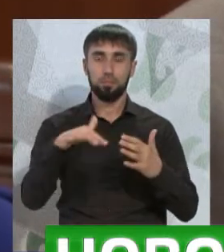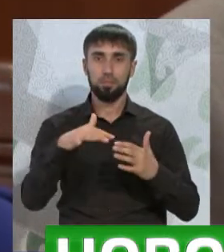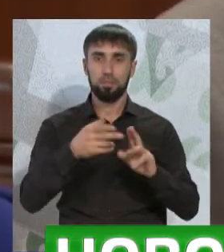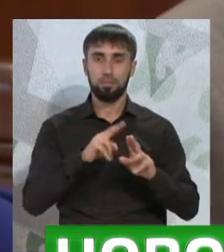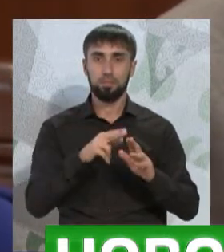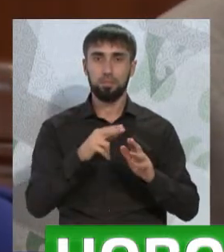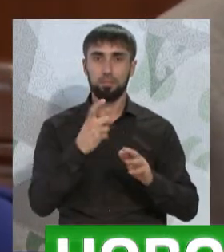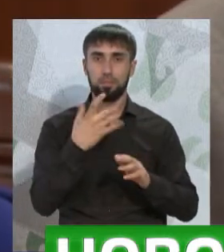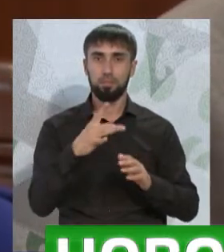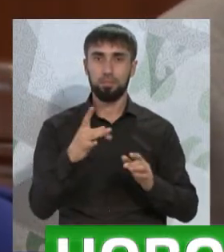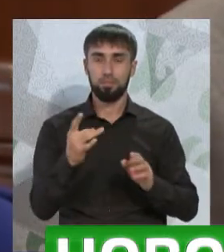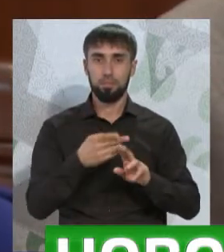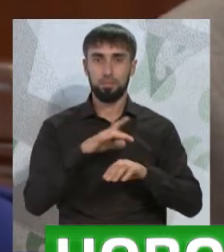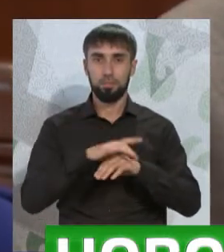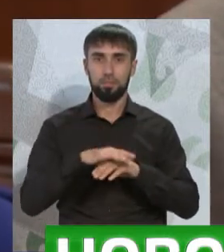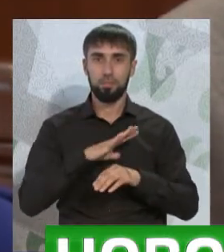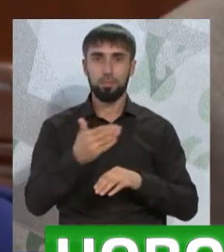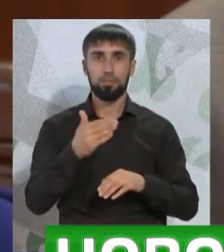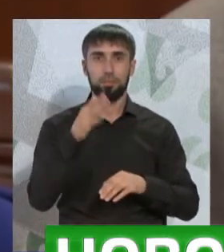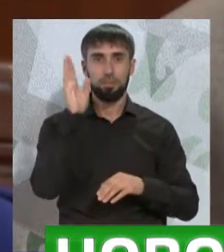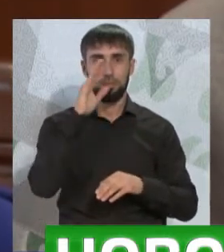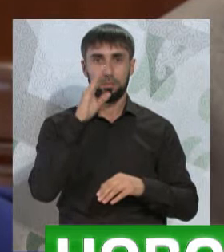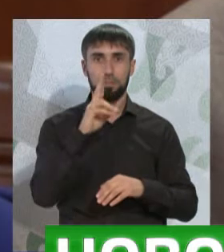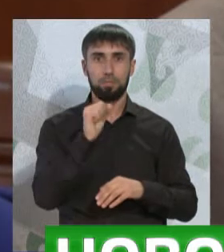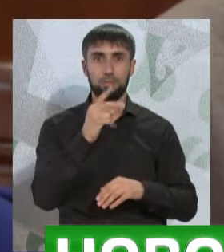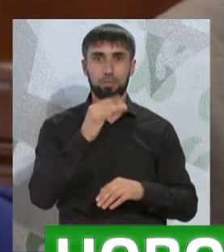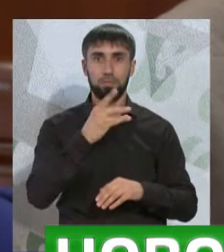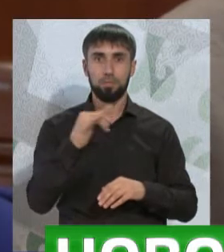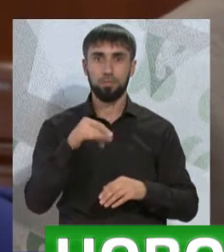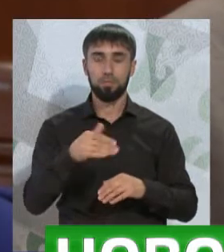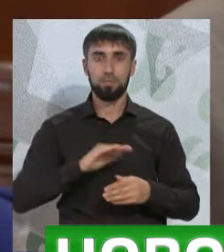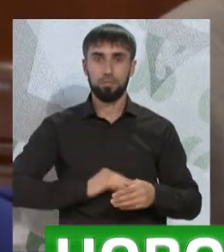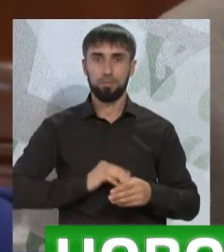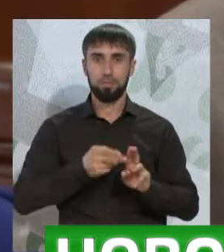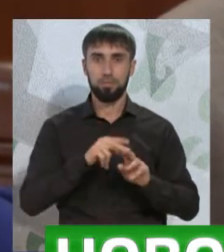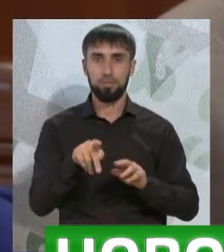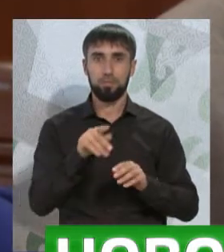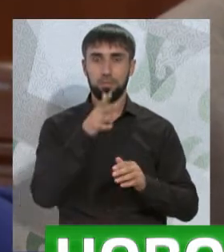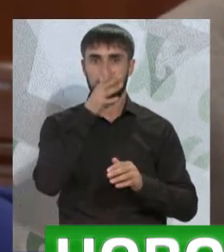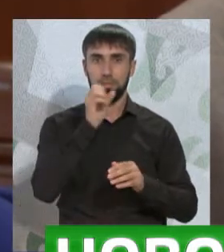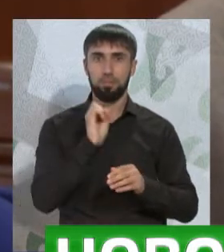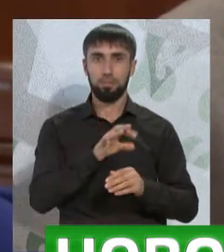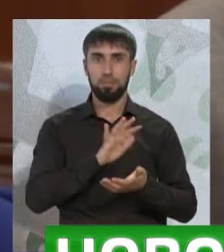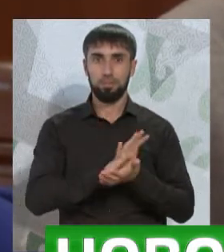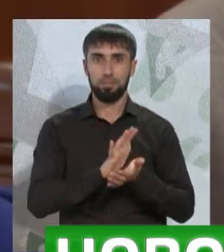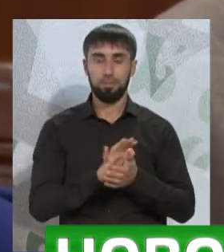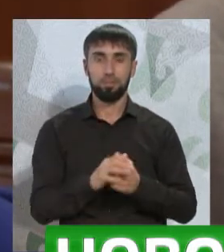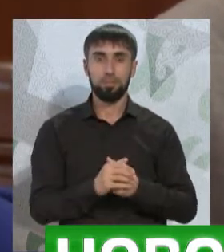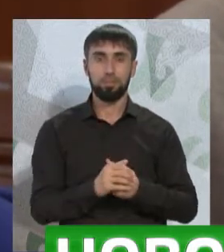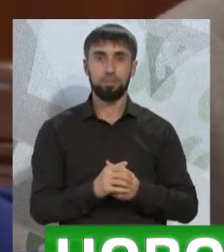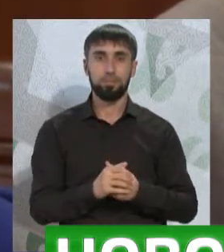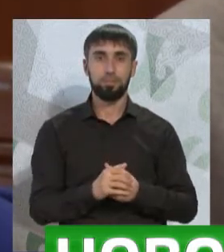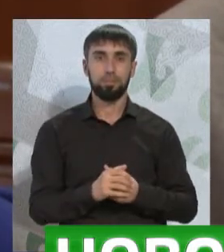труб, незаконно выведенных в водные объекты и ливневые канализации владельцам частных домовладений. Из них указано 150 труб, 130